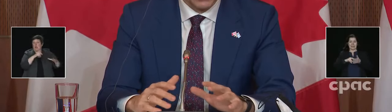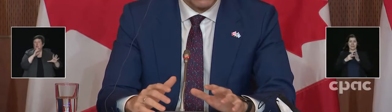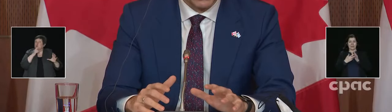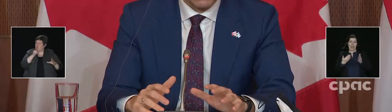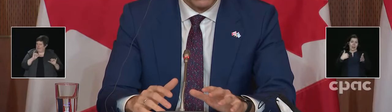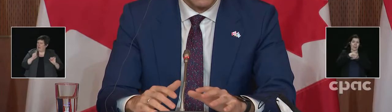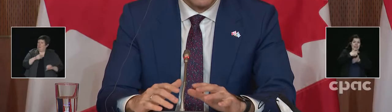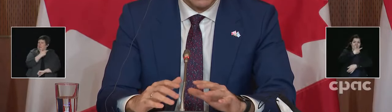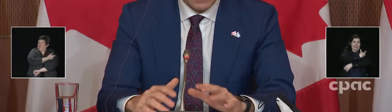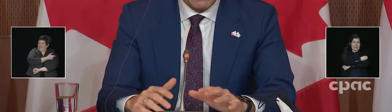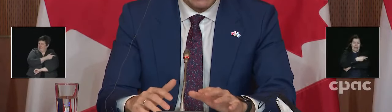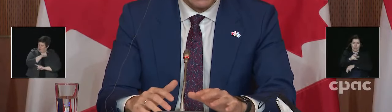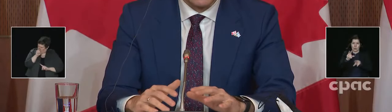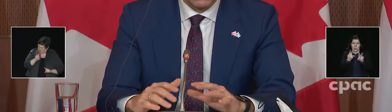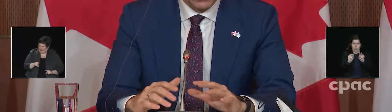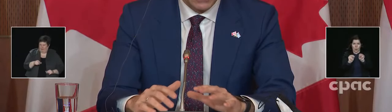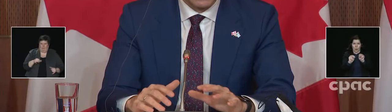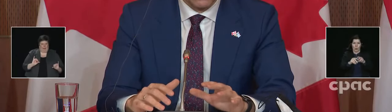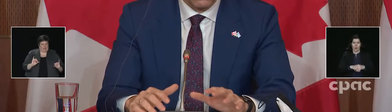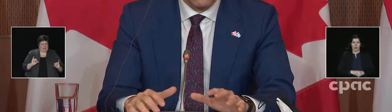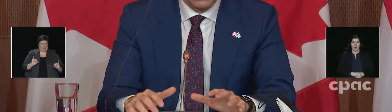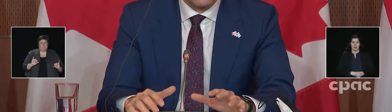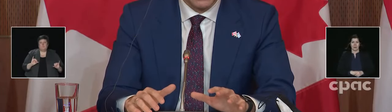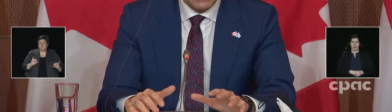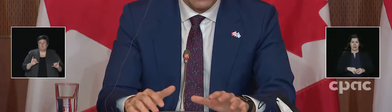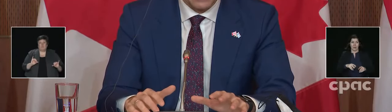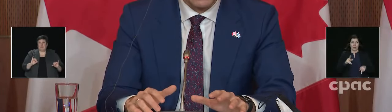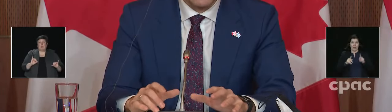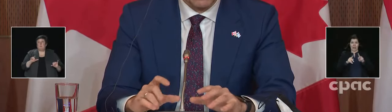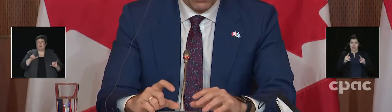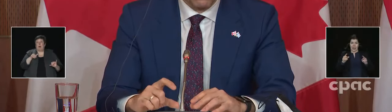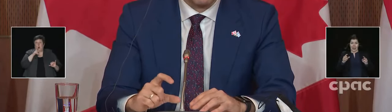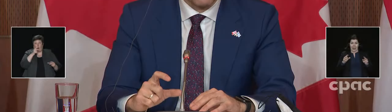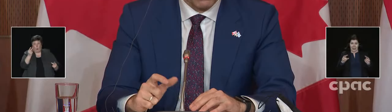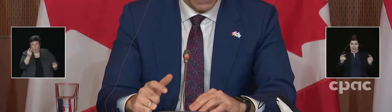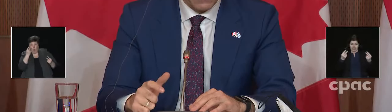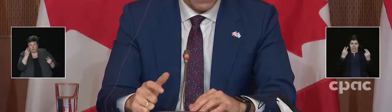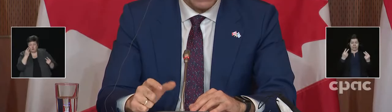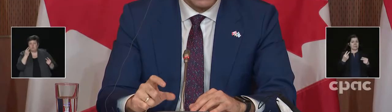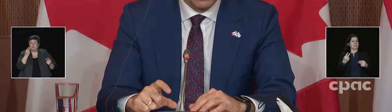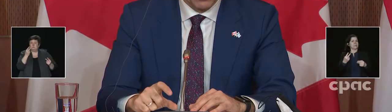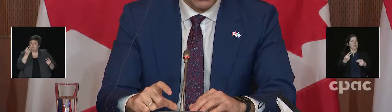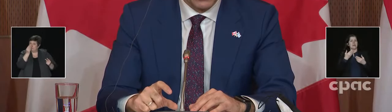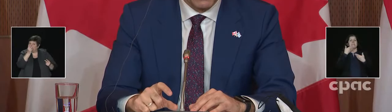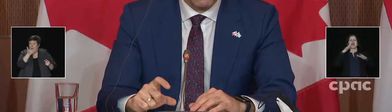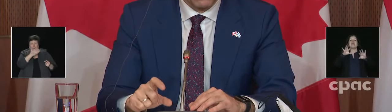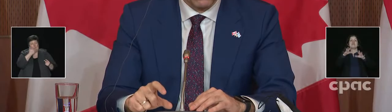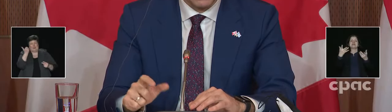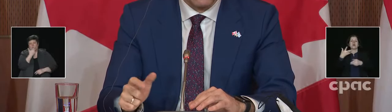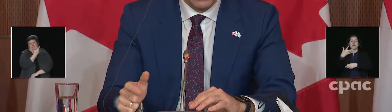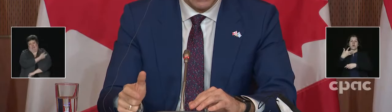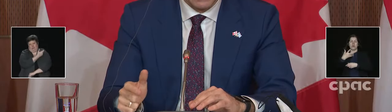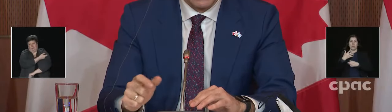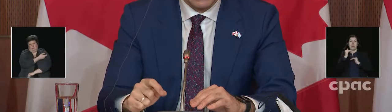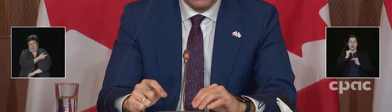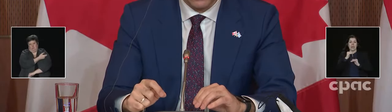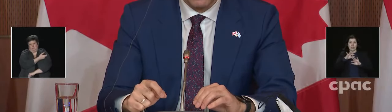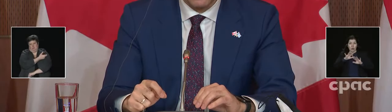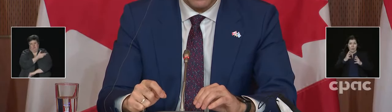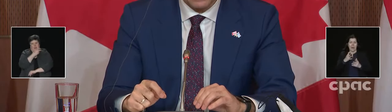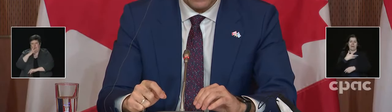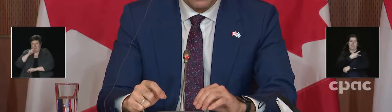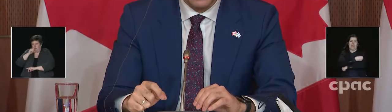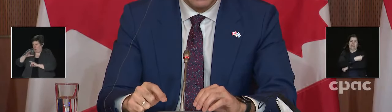majorité des gens qui nous écoutent, la vaccination, c'est ce qu'il faut continuer à faire pour prévenir et se protéger, plutôt que d'avoir à